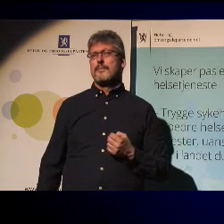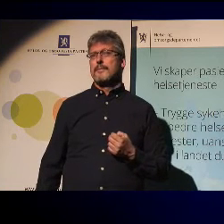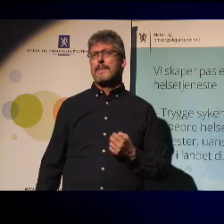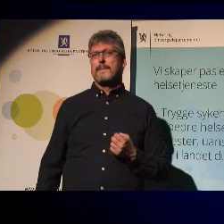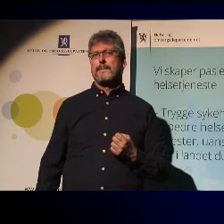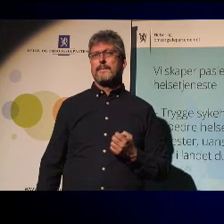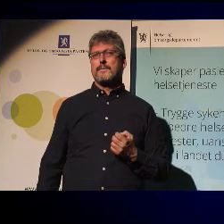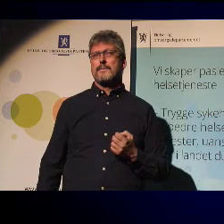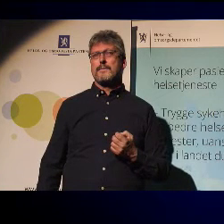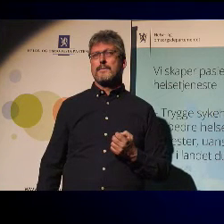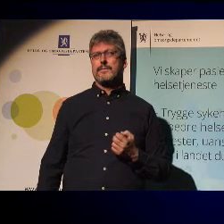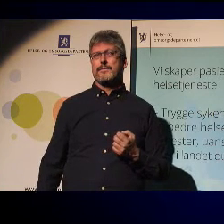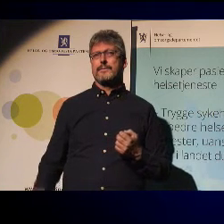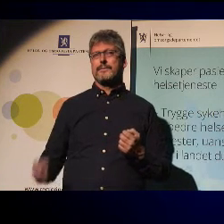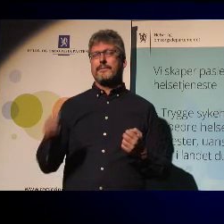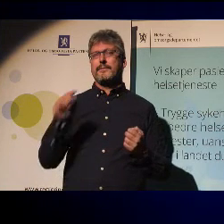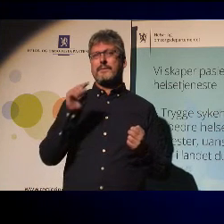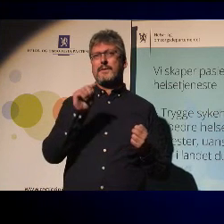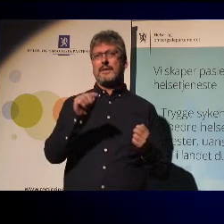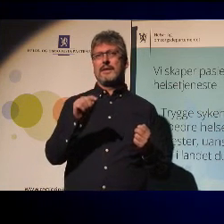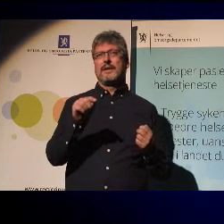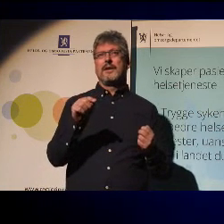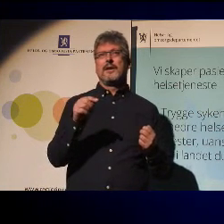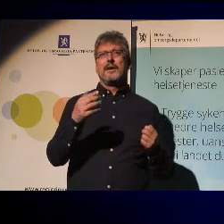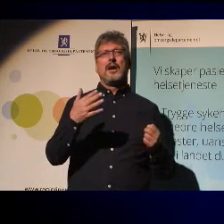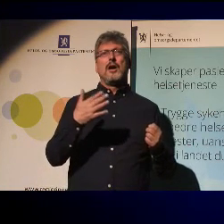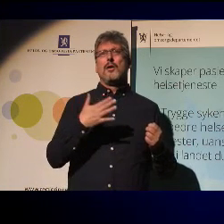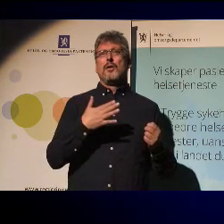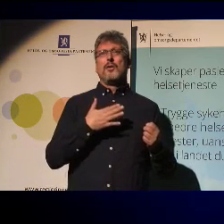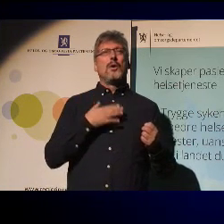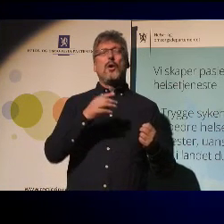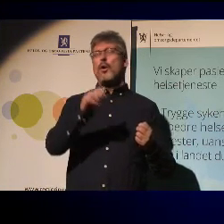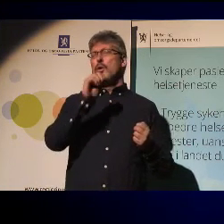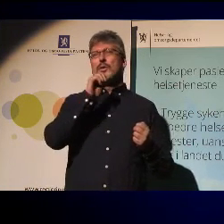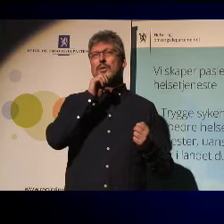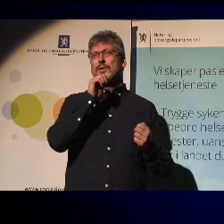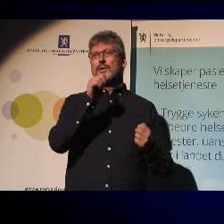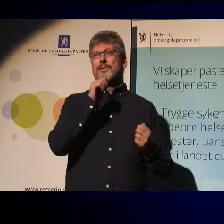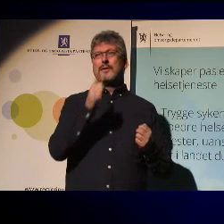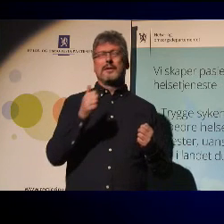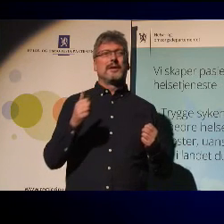Och vi gled från varann, Tommy.